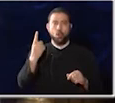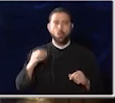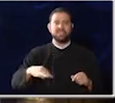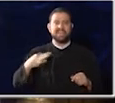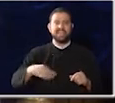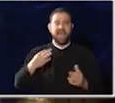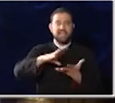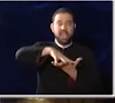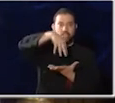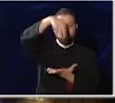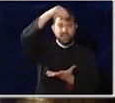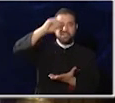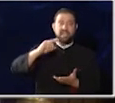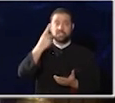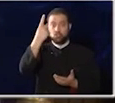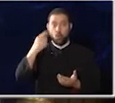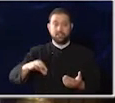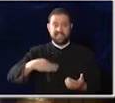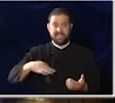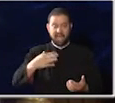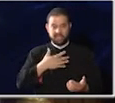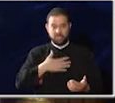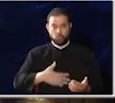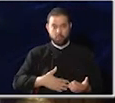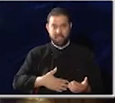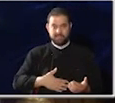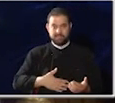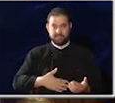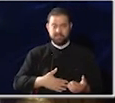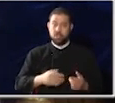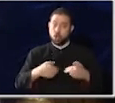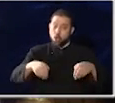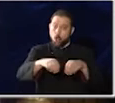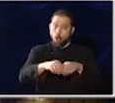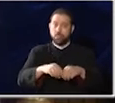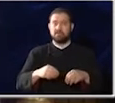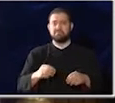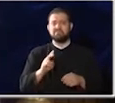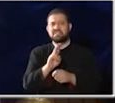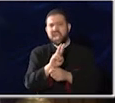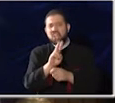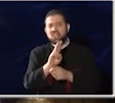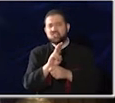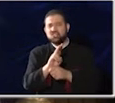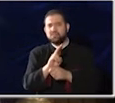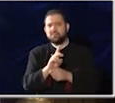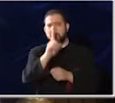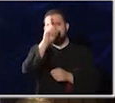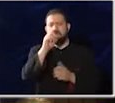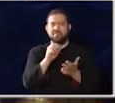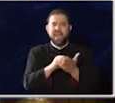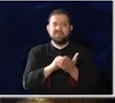există o sănătate sufletească și o sănătate trupească. Siguranță că noi ne îngrijim în